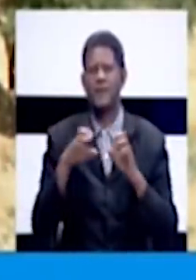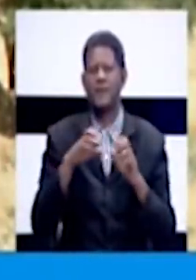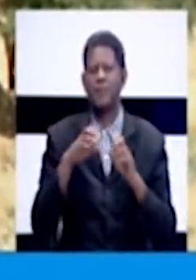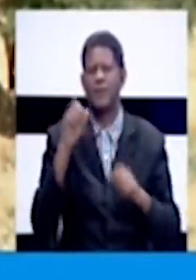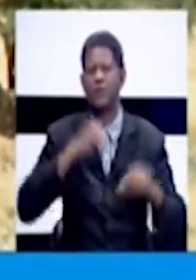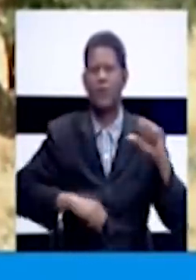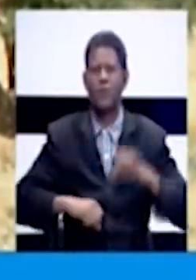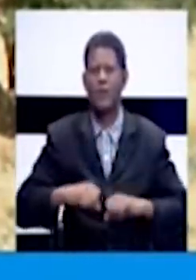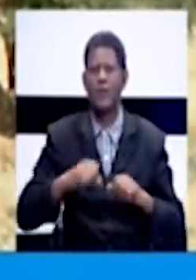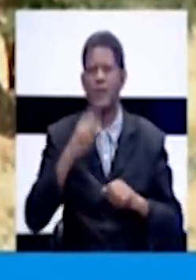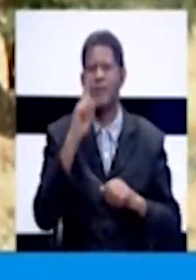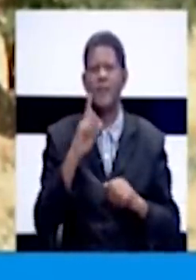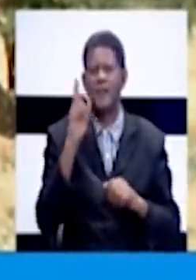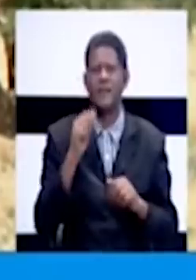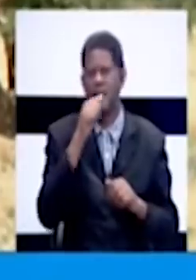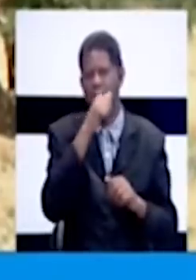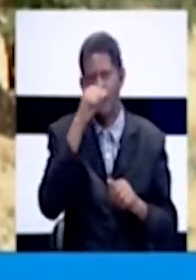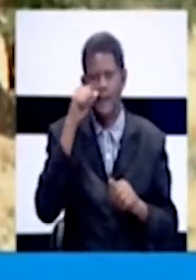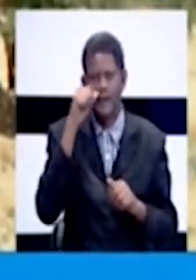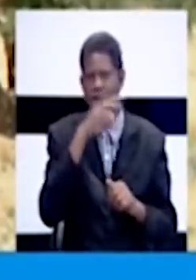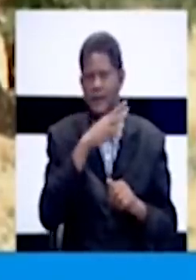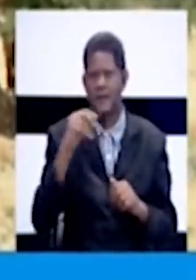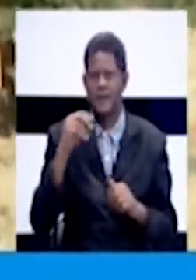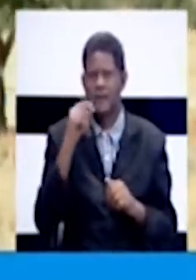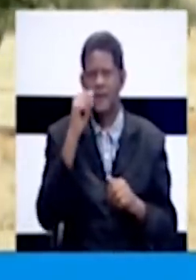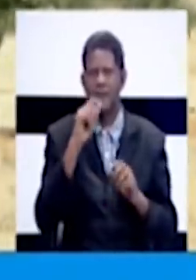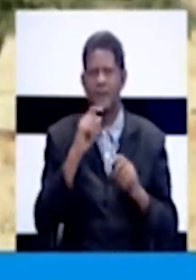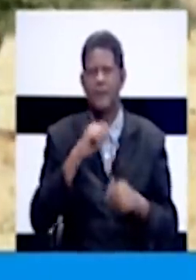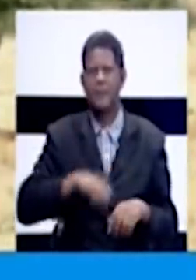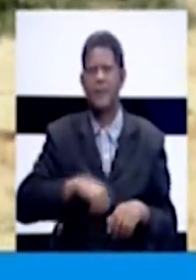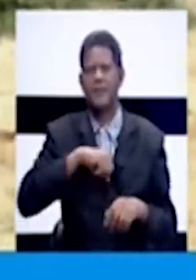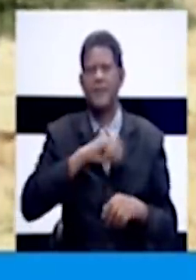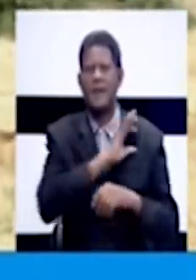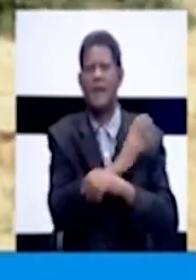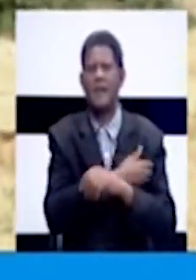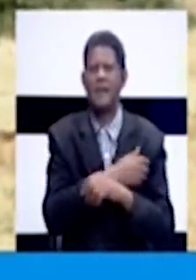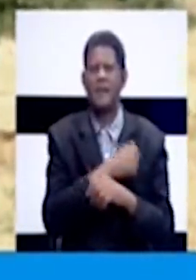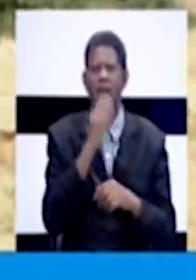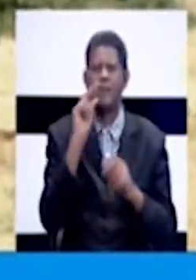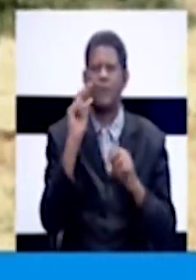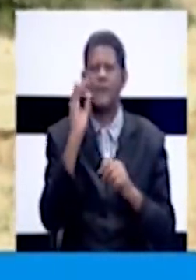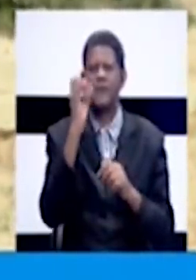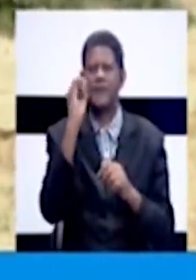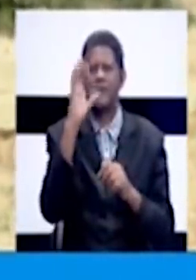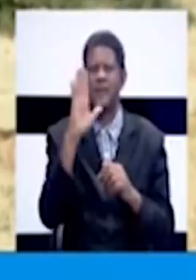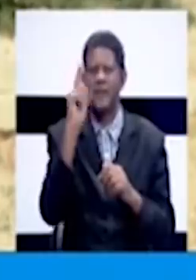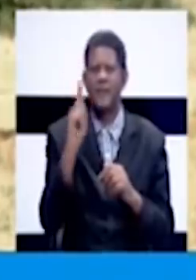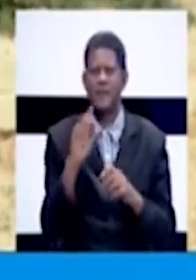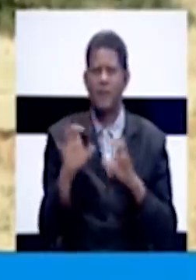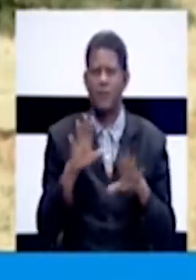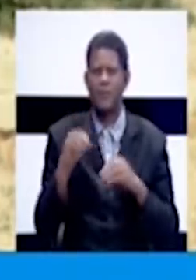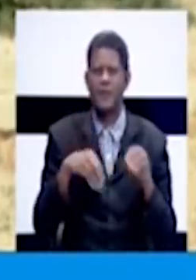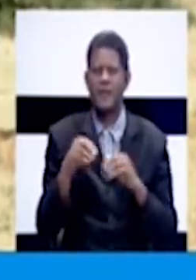ሸርሒ ናይ እሳያስን ናይ ትዕንክት ሓይልን ናይ ብልፅግና ዝገብሮ ዘሎ